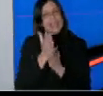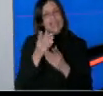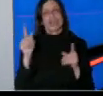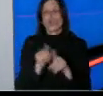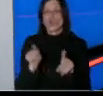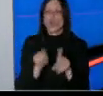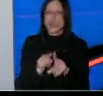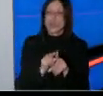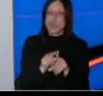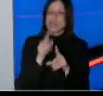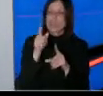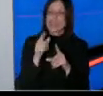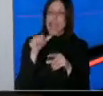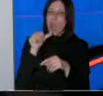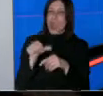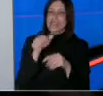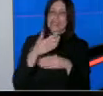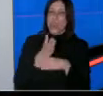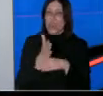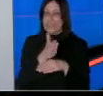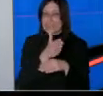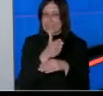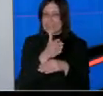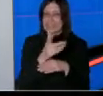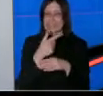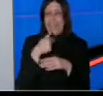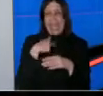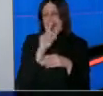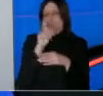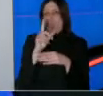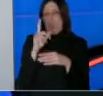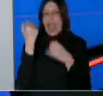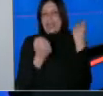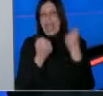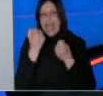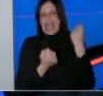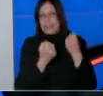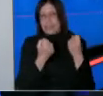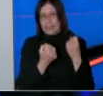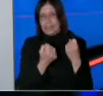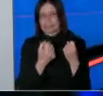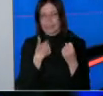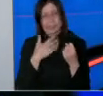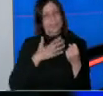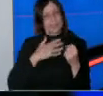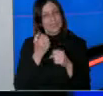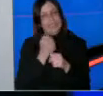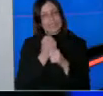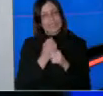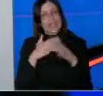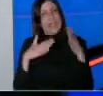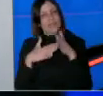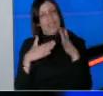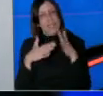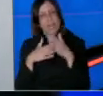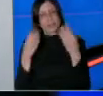לזה שכשאתה לוחץ בווייז על אני לא הנהג. טוב, אתה רוצה שנעשה רגע הפסקה עם סקר או שאתה רוצה